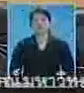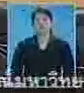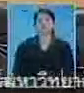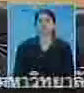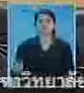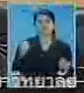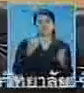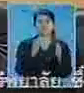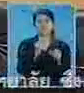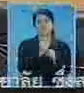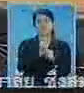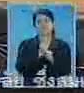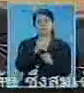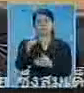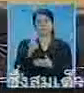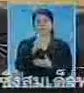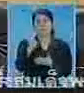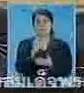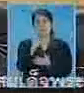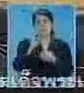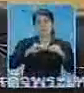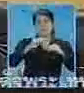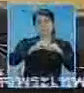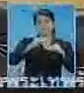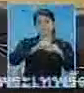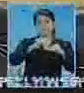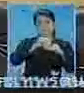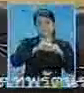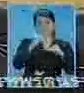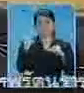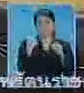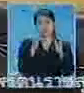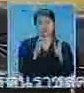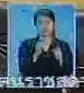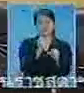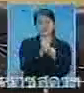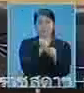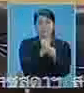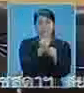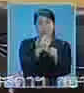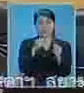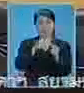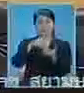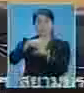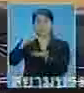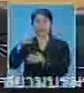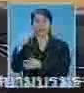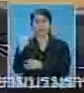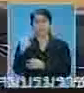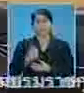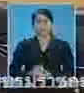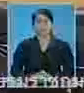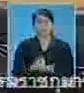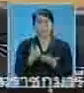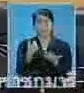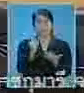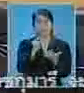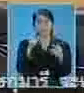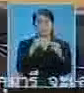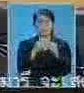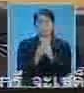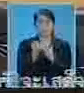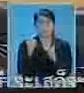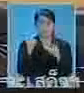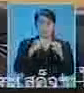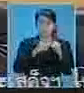ว่างงานเพิ่มขึ้นอย่างรวดเร็วมีคนถูกปลดออกจากตำแหน่งประมาณเดือนละ 50,000 คนในช่วง 2-3 เดือนแรกของ